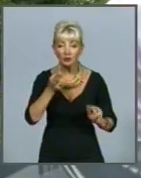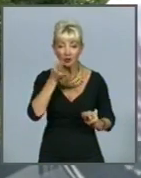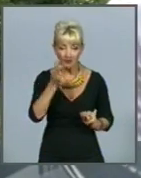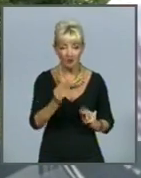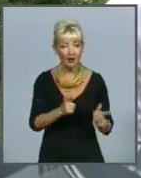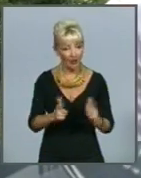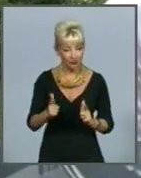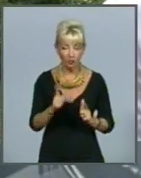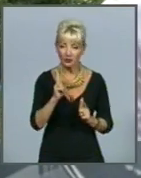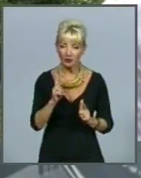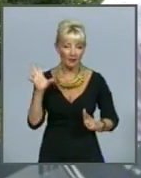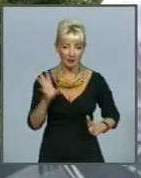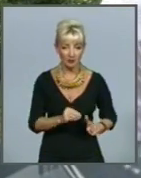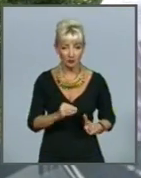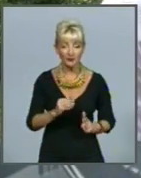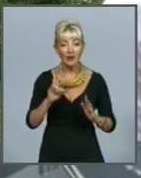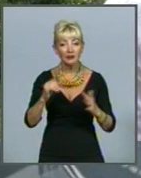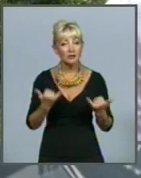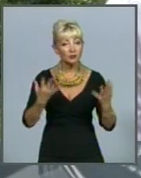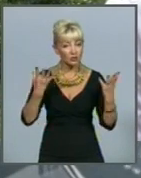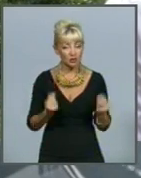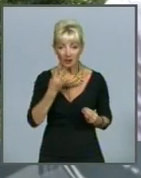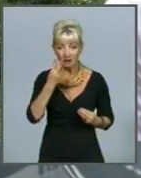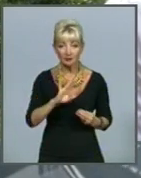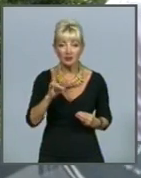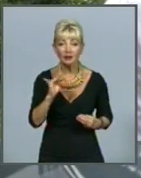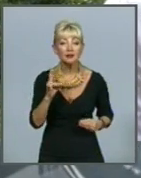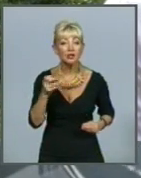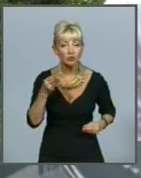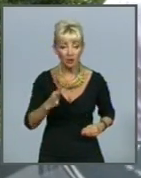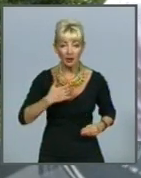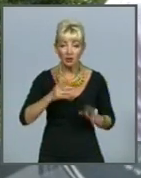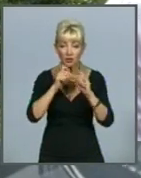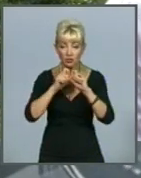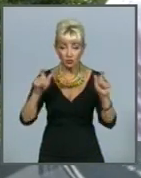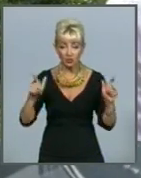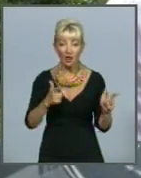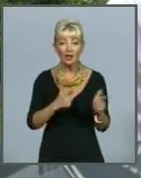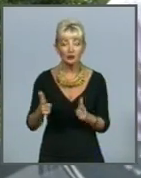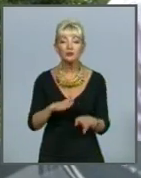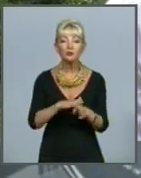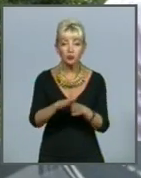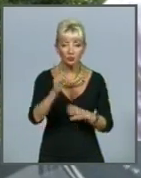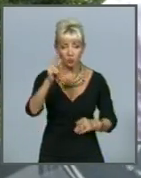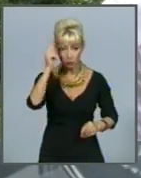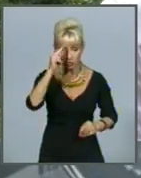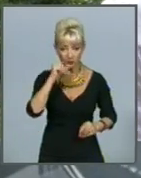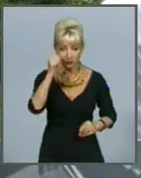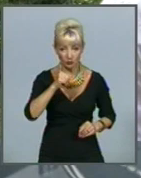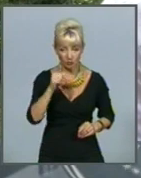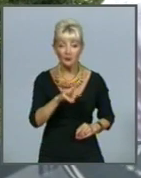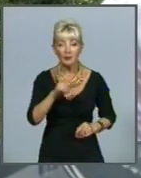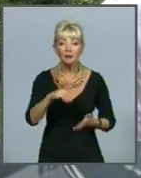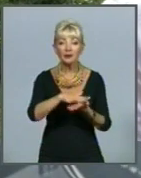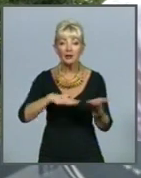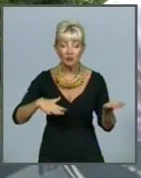На сьогоднішній день, несмотря ні на що, наші школи готові повністю до учебного року. Ми продовжуємо все